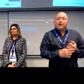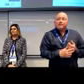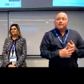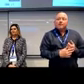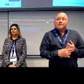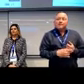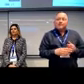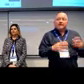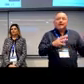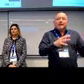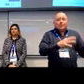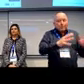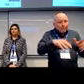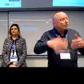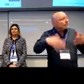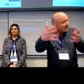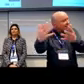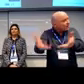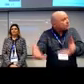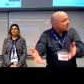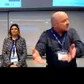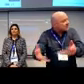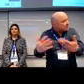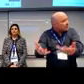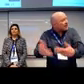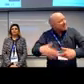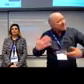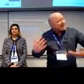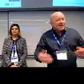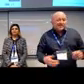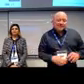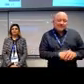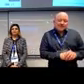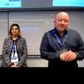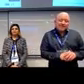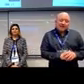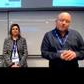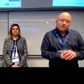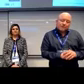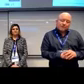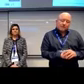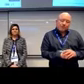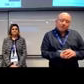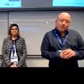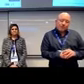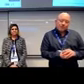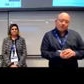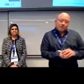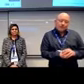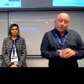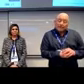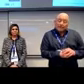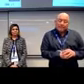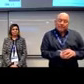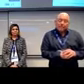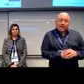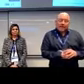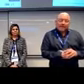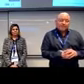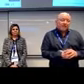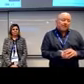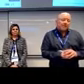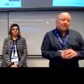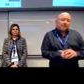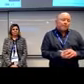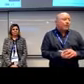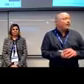pour utiliser un logiciel, le montrer aussi concrètement, c'est des avantages là, qui sont notables.